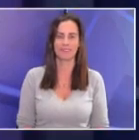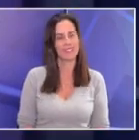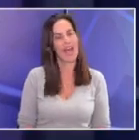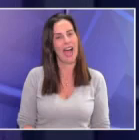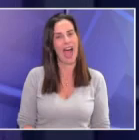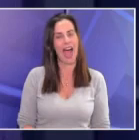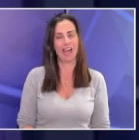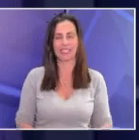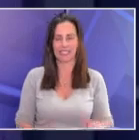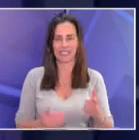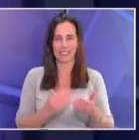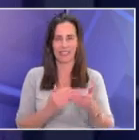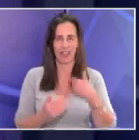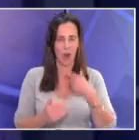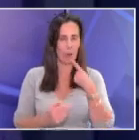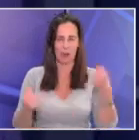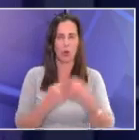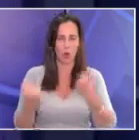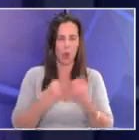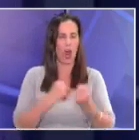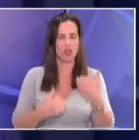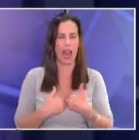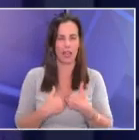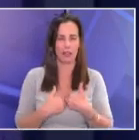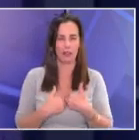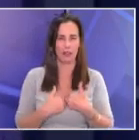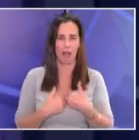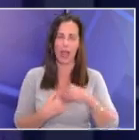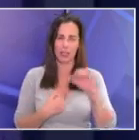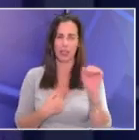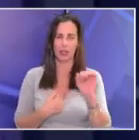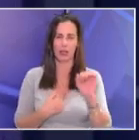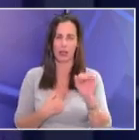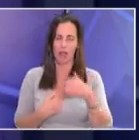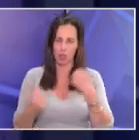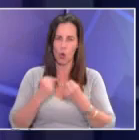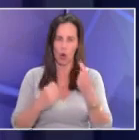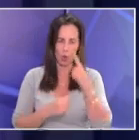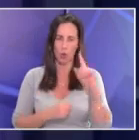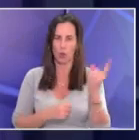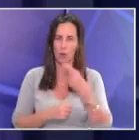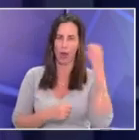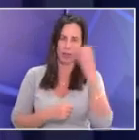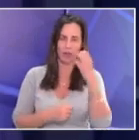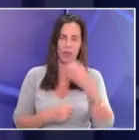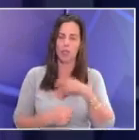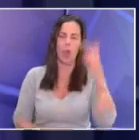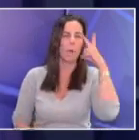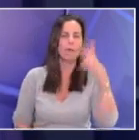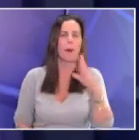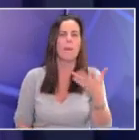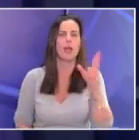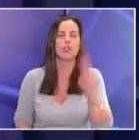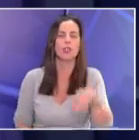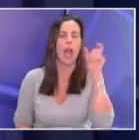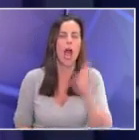אז האייטם הקודם, האייטם קשה לי, כאילו כשאני מדברים על תאונות דרכים וכו' וכו', אני נוהג די הרבה בדרכים, אני רואה את כולם עם הטלפונים, ואני לא מבין מה